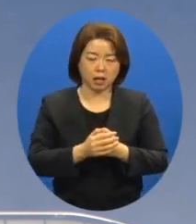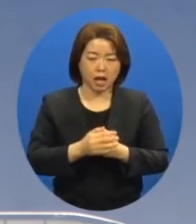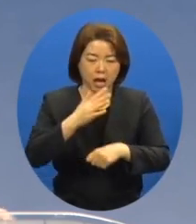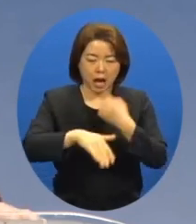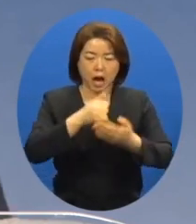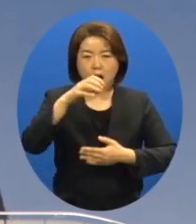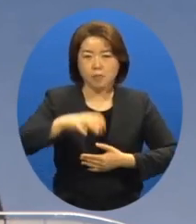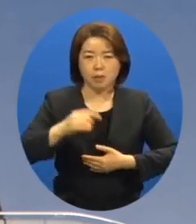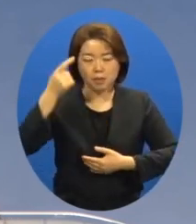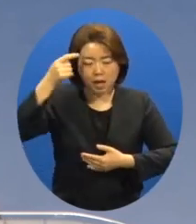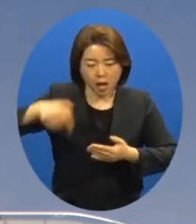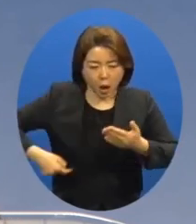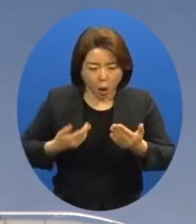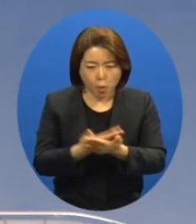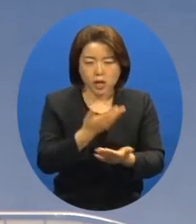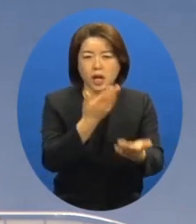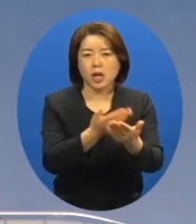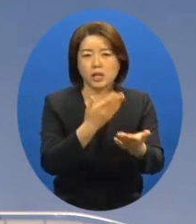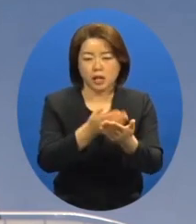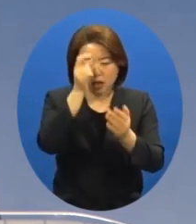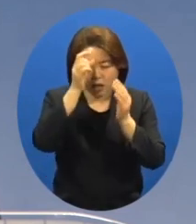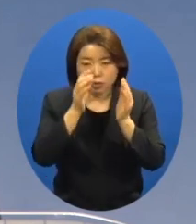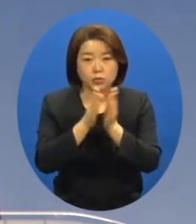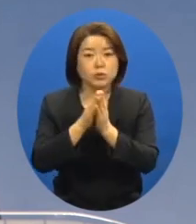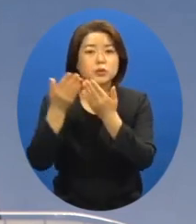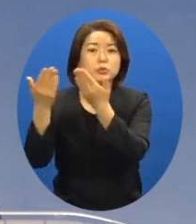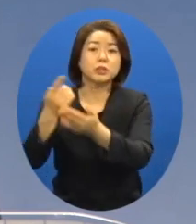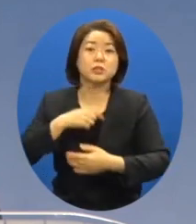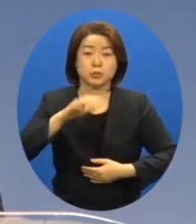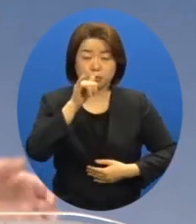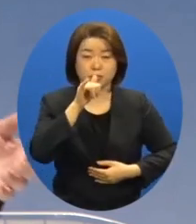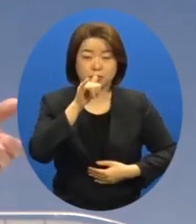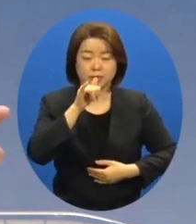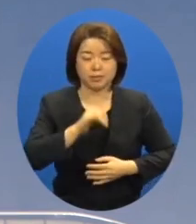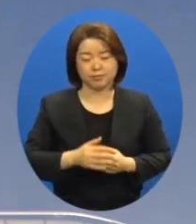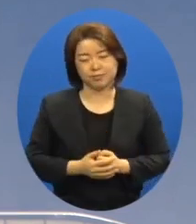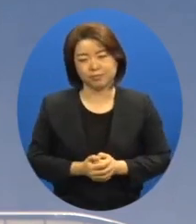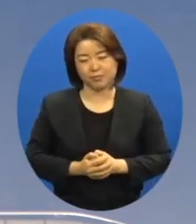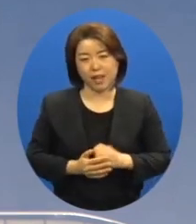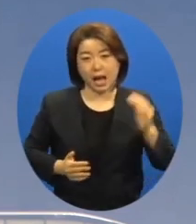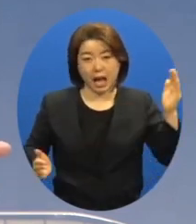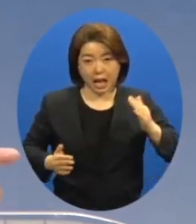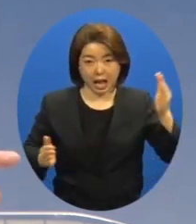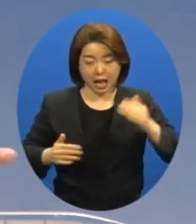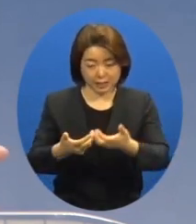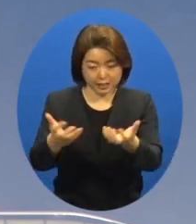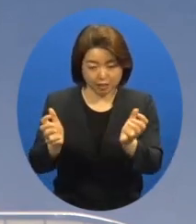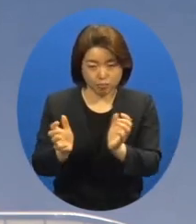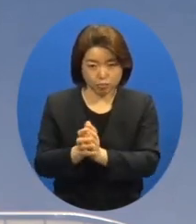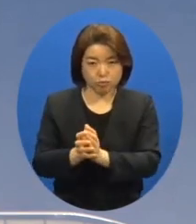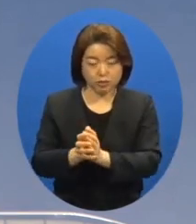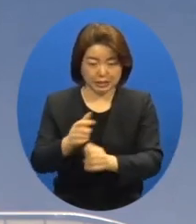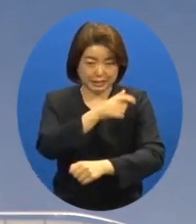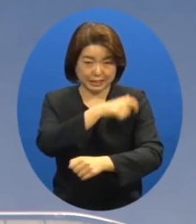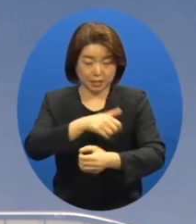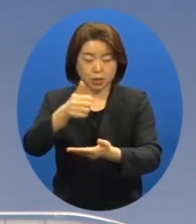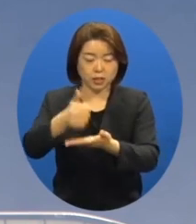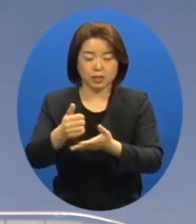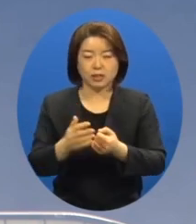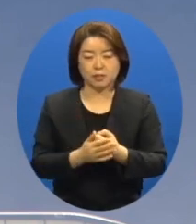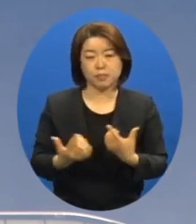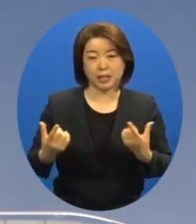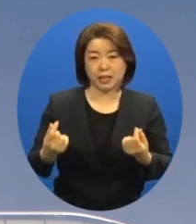해달라고 그렇게 기도하기도 했었답니다. 학생부 시절에 같은 임원이었던 어떤